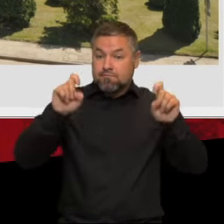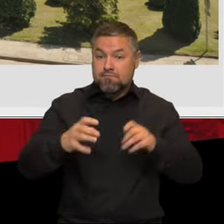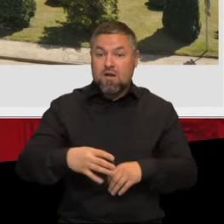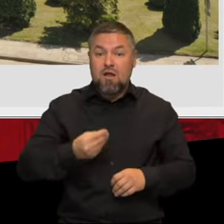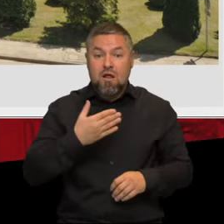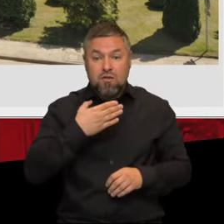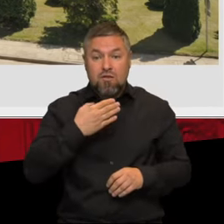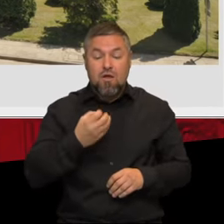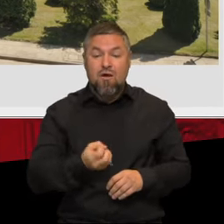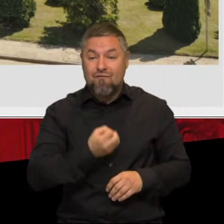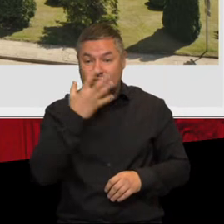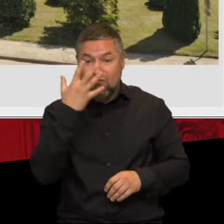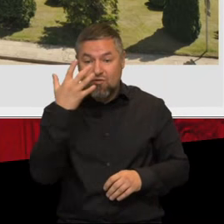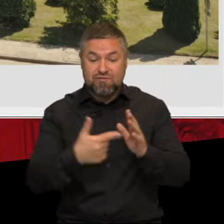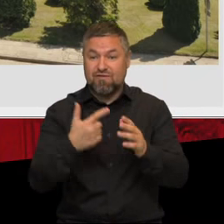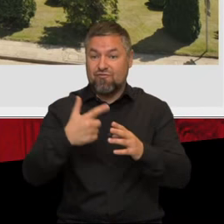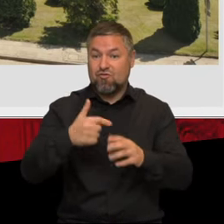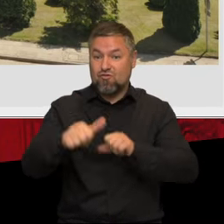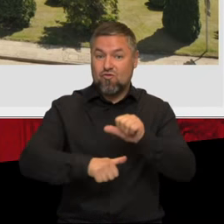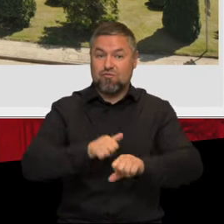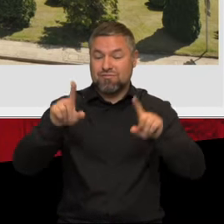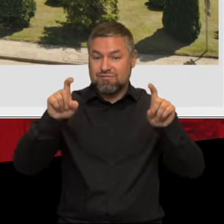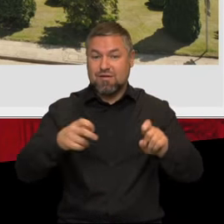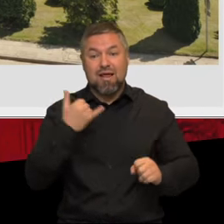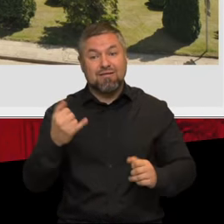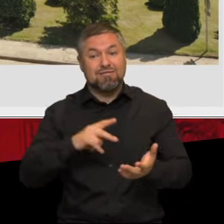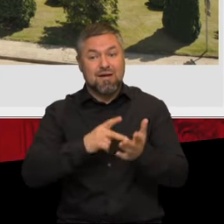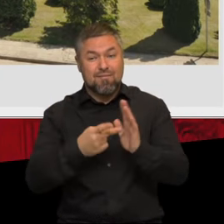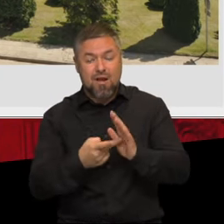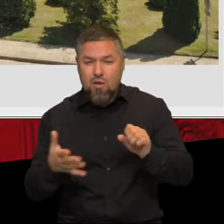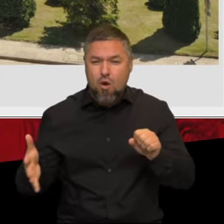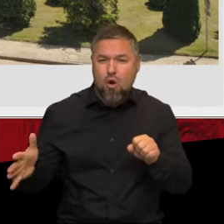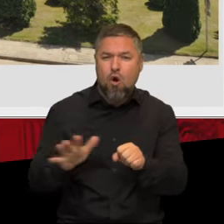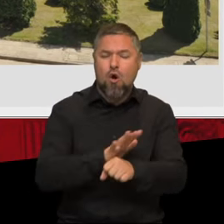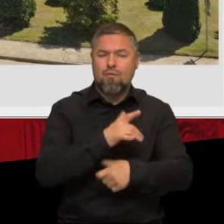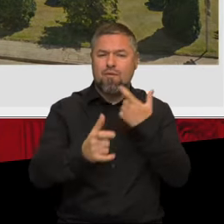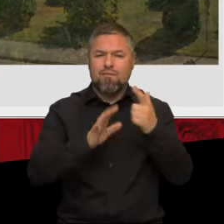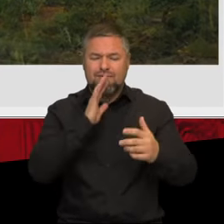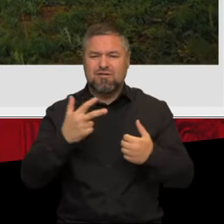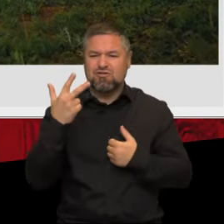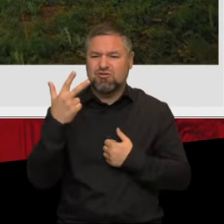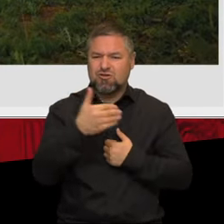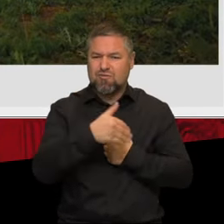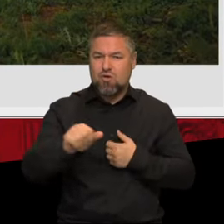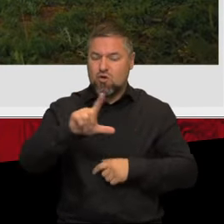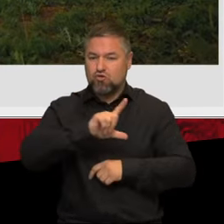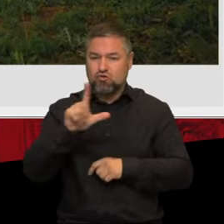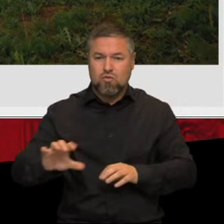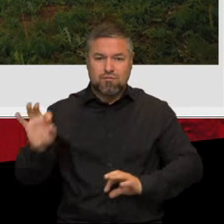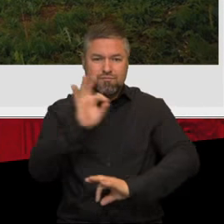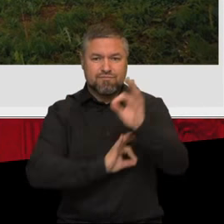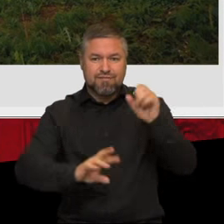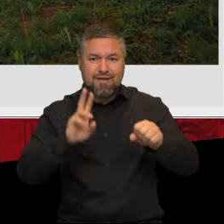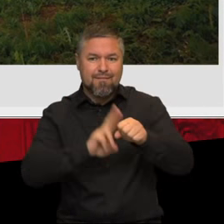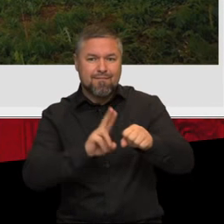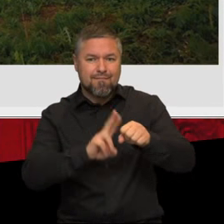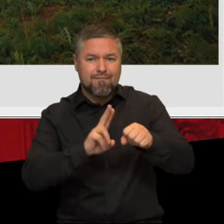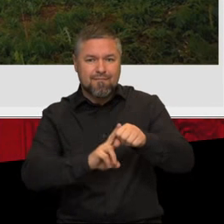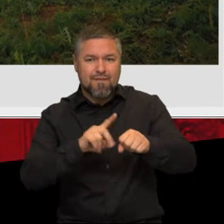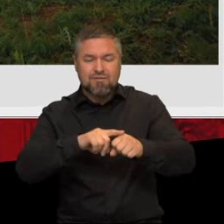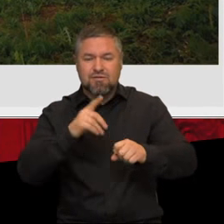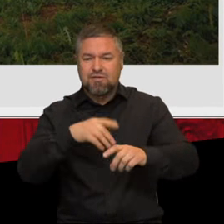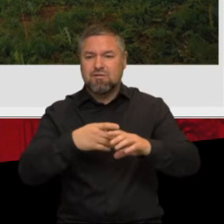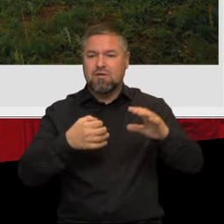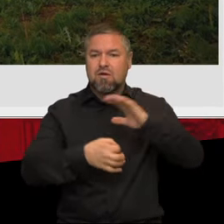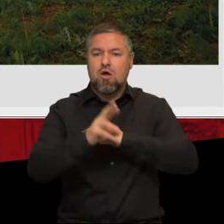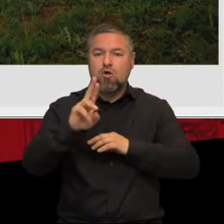wiosną 2022 roku. Ponadto planujemy kompleksowy, wart prawie 3 miliony złotych, remont budynku magazynowego w bazie żeglarskiej